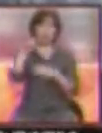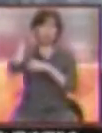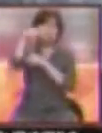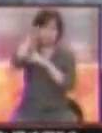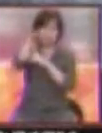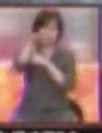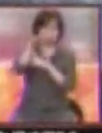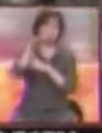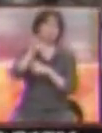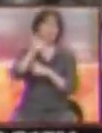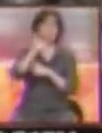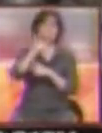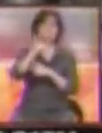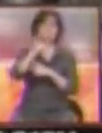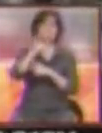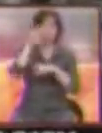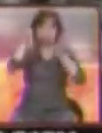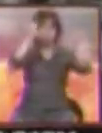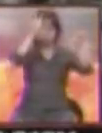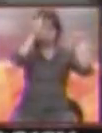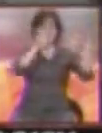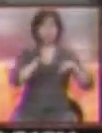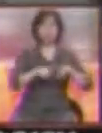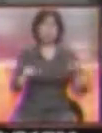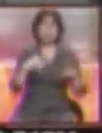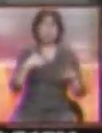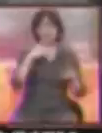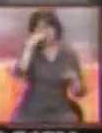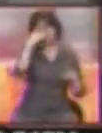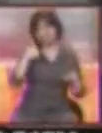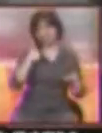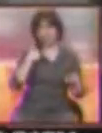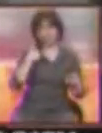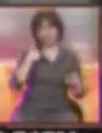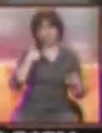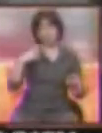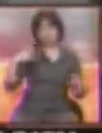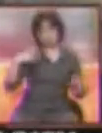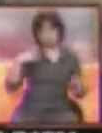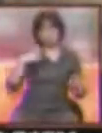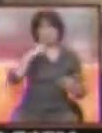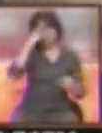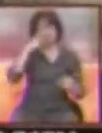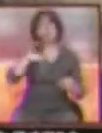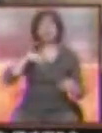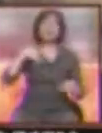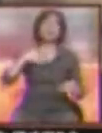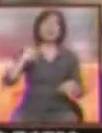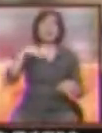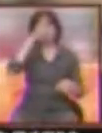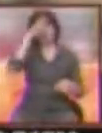magdadagdag ng ventilador. Pero habang hindi pa ito nagagawa at patuloy na mainit ang panahon, ang